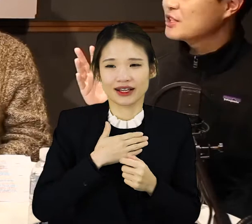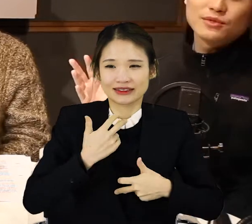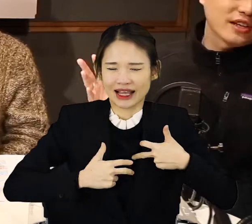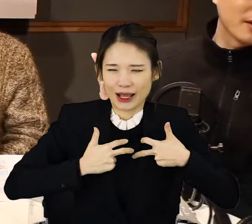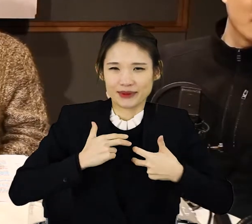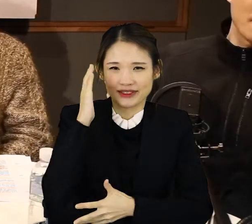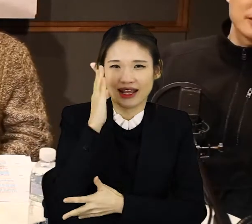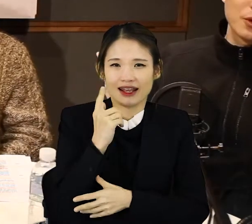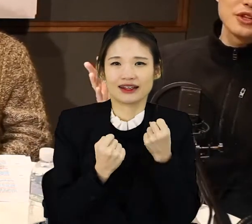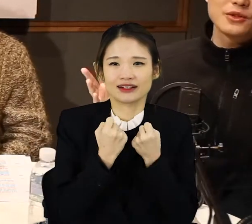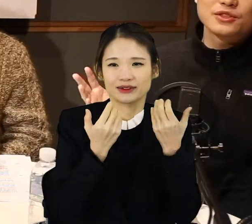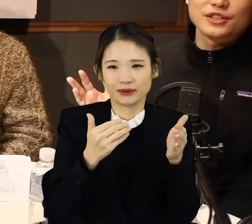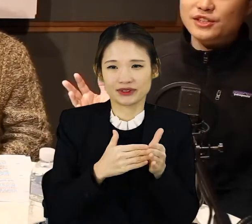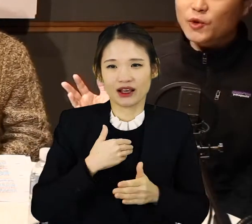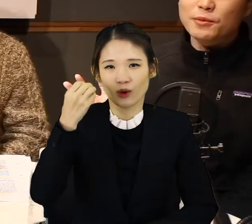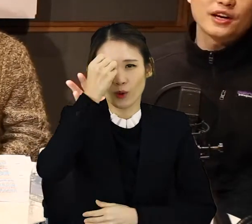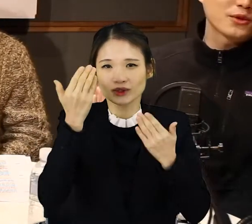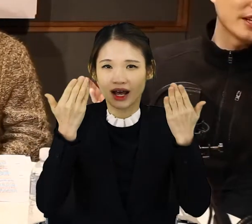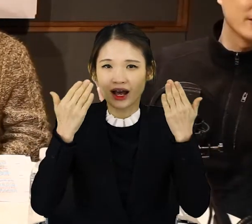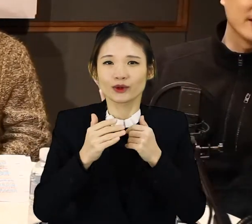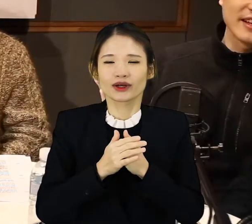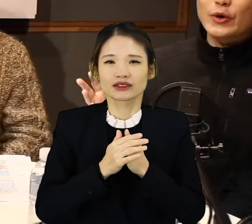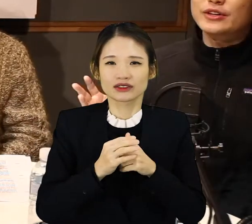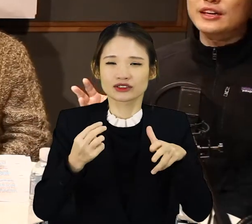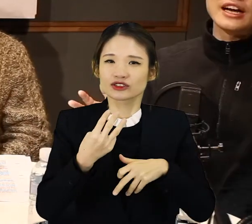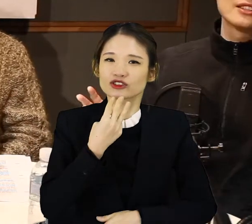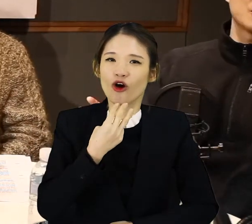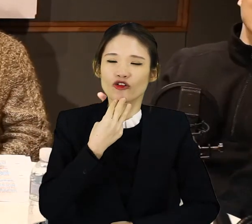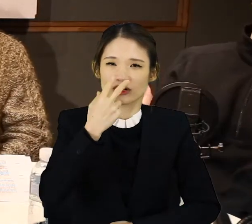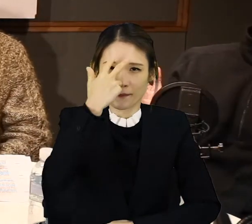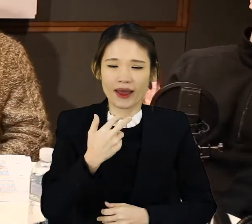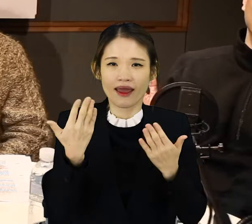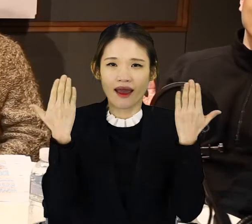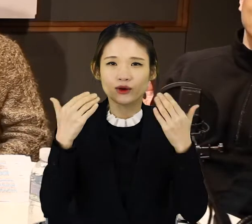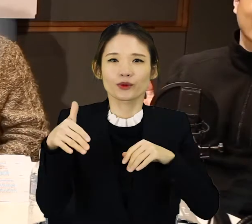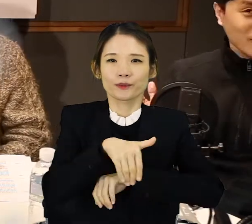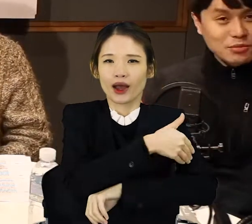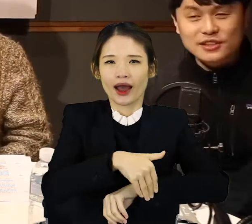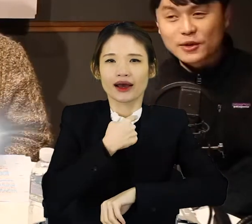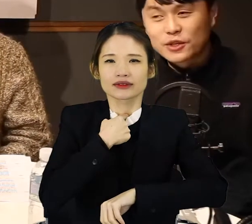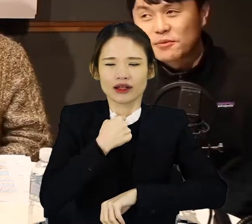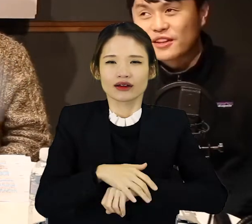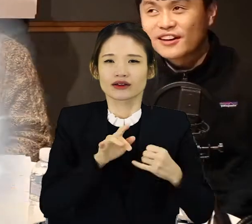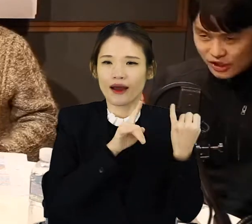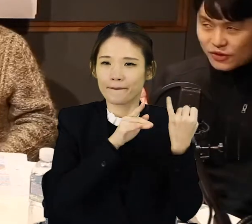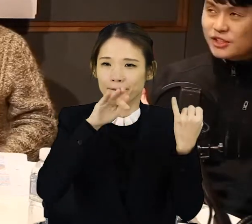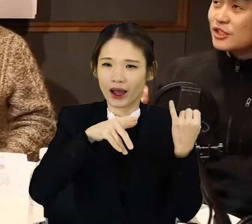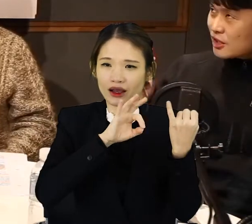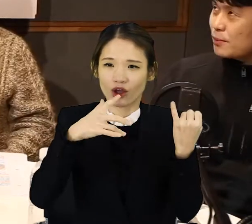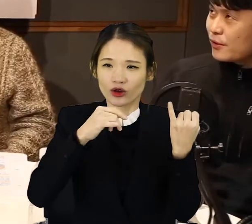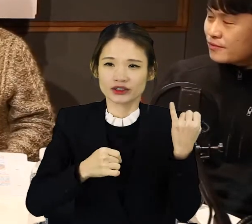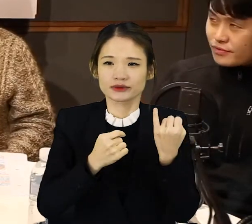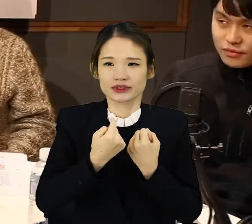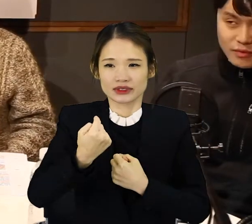하나 말씀드릴게요. 예. 제 고등학교 시절에 제 서울 맹학교를 다녔는데 거기에 당대 최고의 스타 박경림 씨가 오게 됩니다. 촬영하신